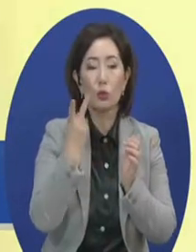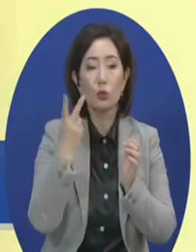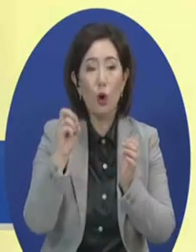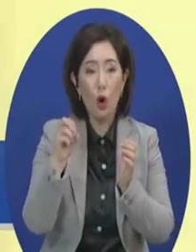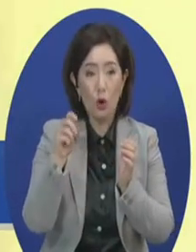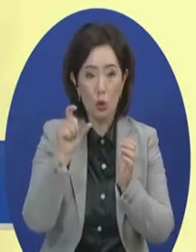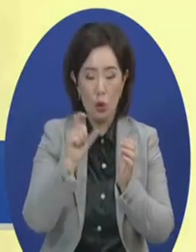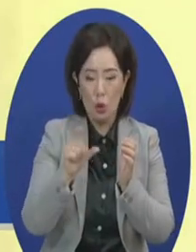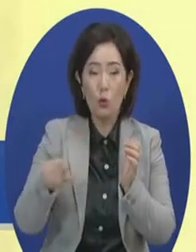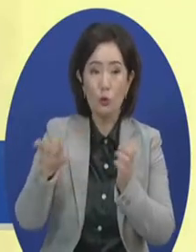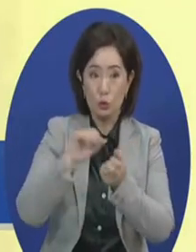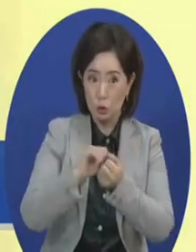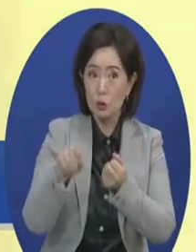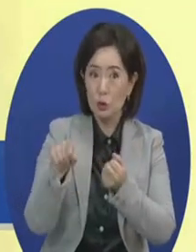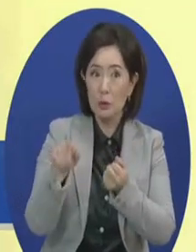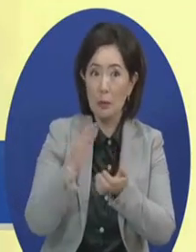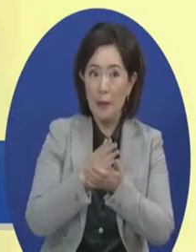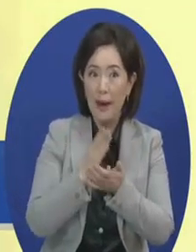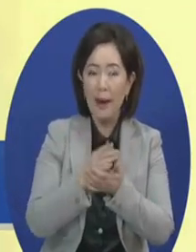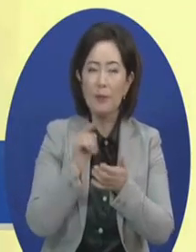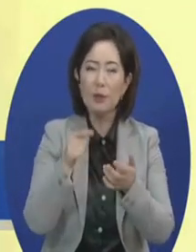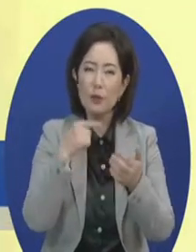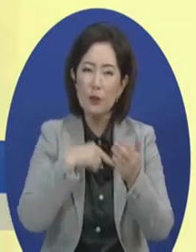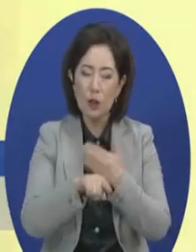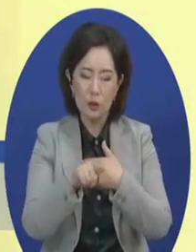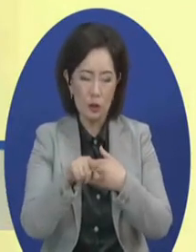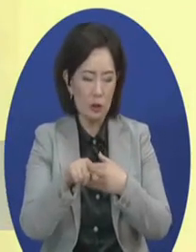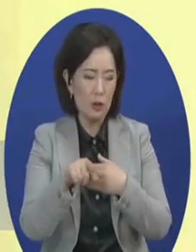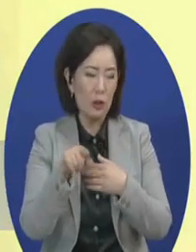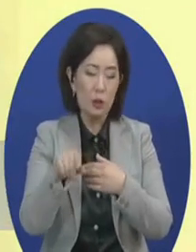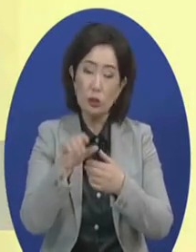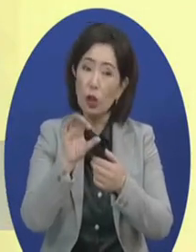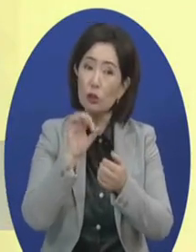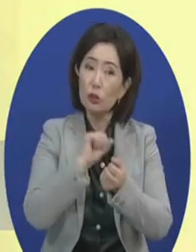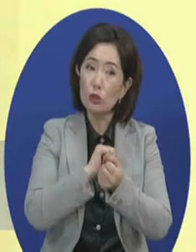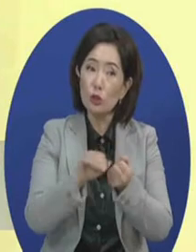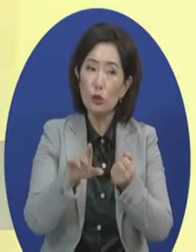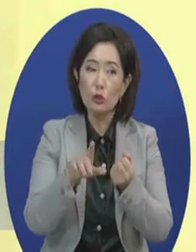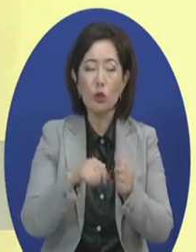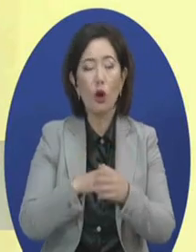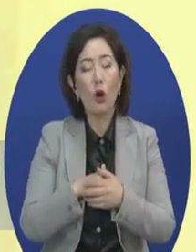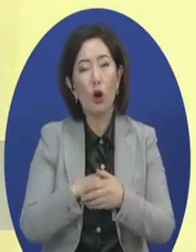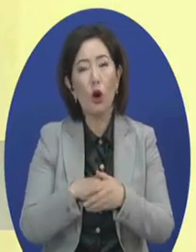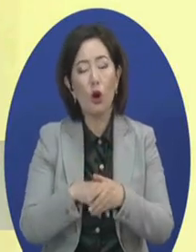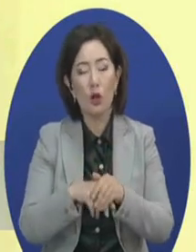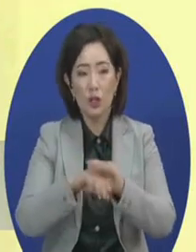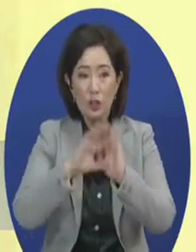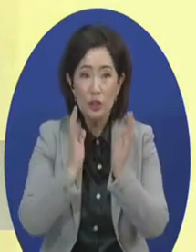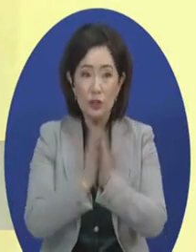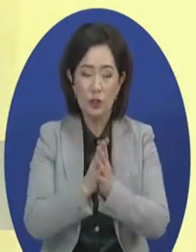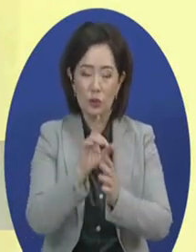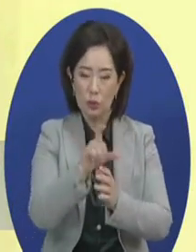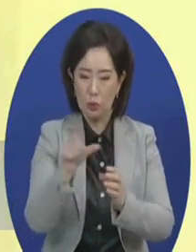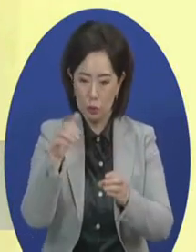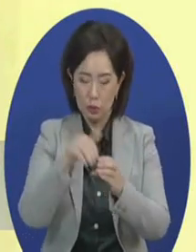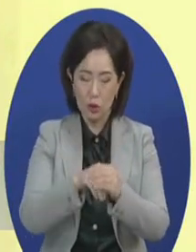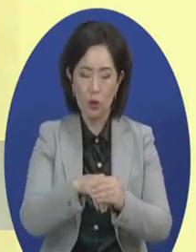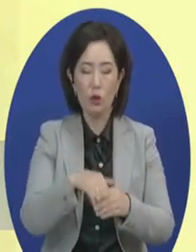одоо төгсөгч байна. За эндээс энэ онд одоо төгсөж байгаа нийт төгсөгчдөөс